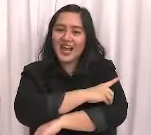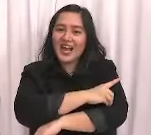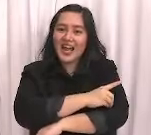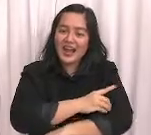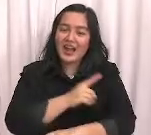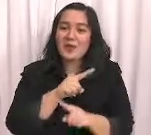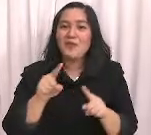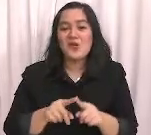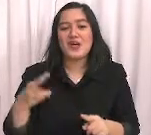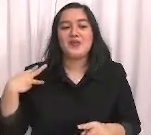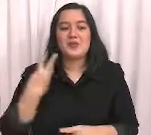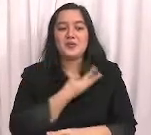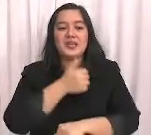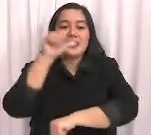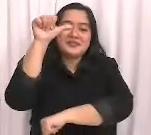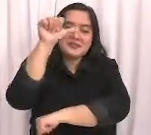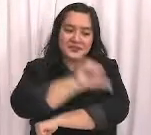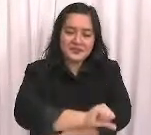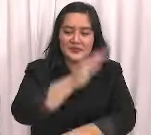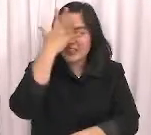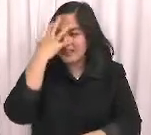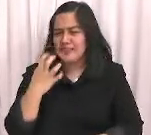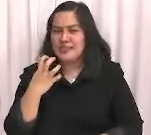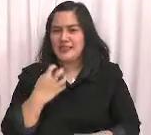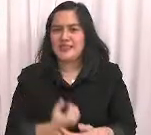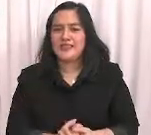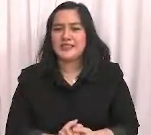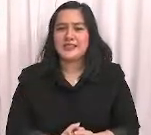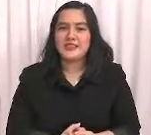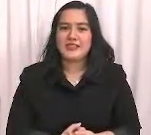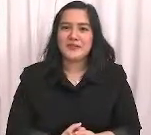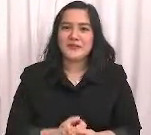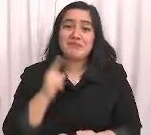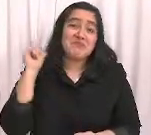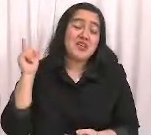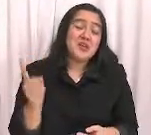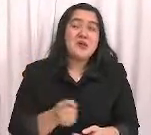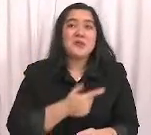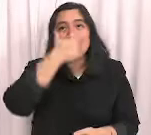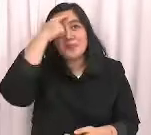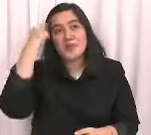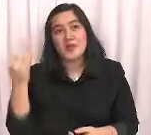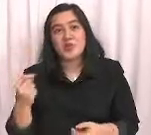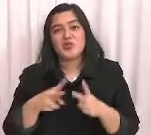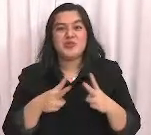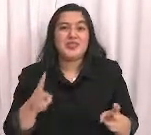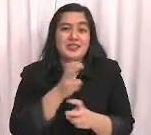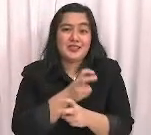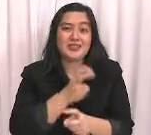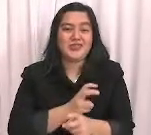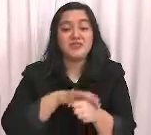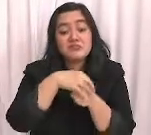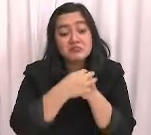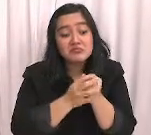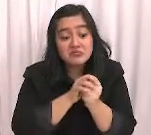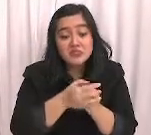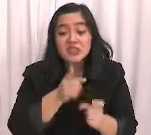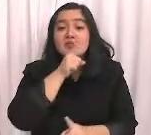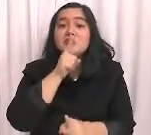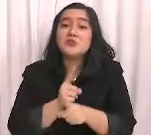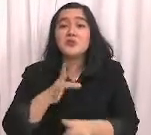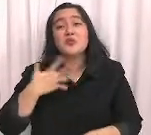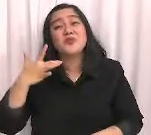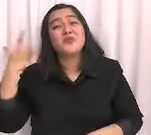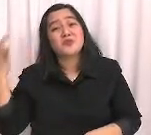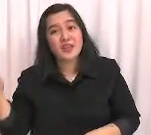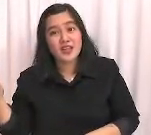talaga tayo ng true feelings natin. Yeah. Minsan, ang hirap itago, di ba? Yeah, kailangan sabihin ko to, kailangan gawin ko to para